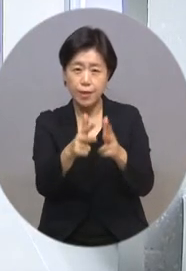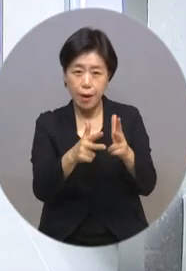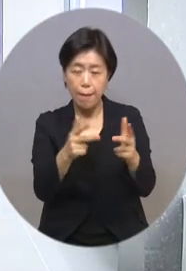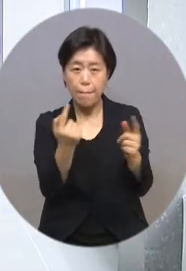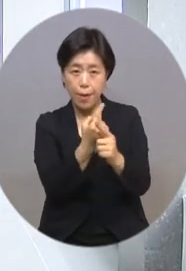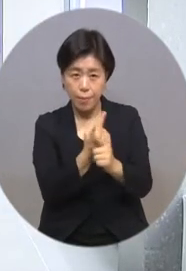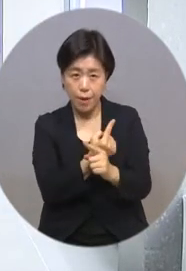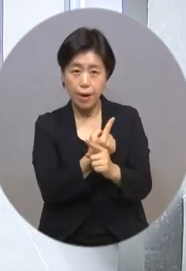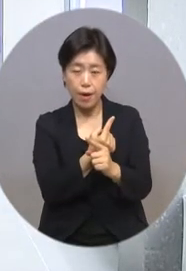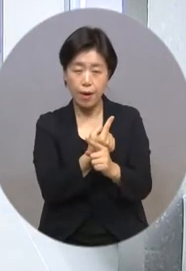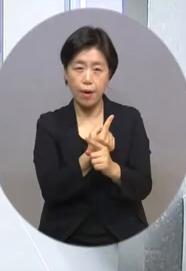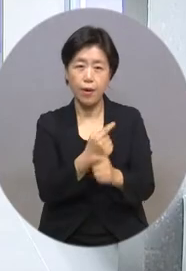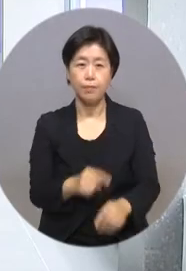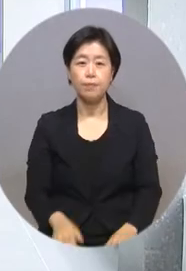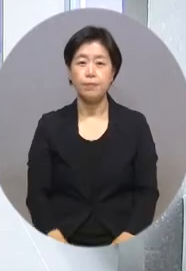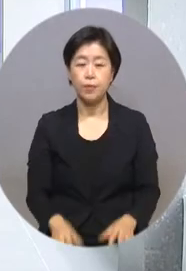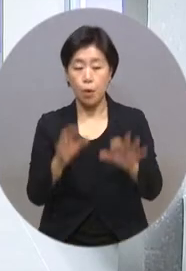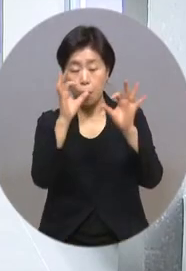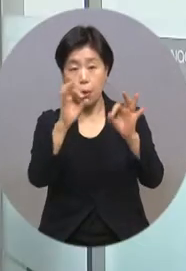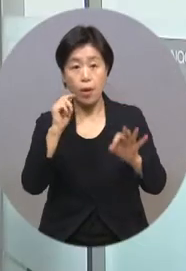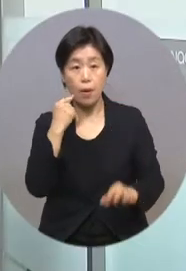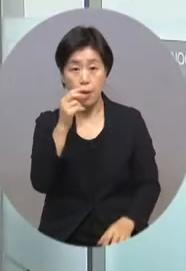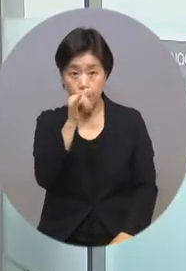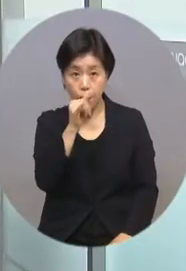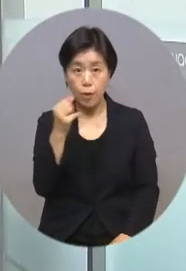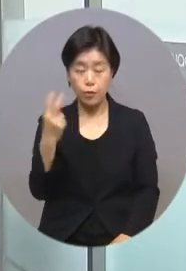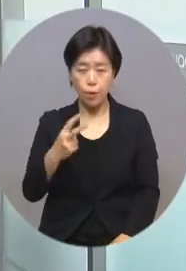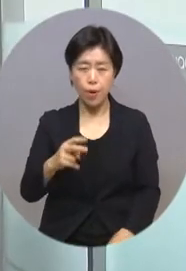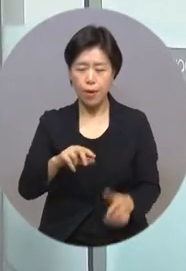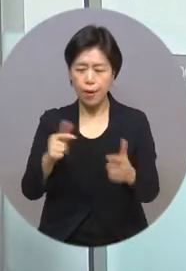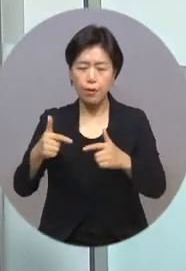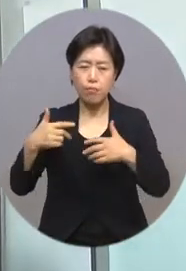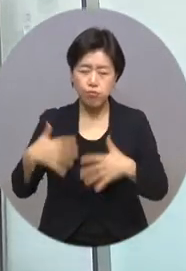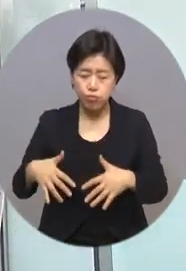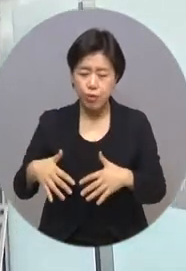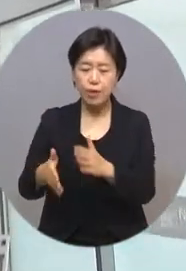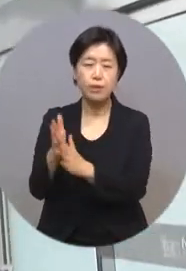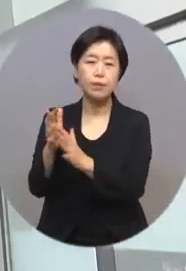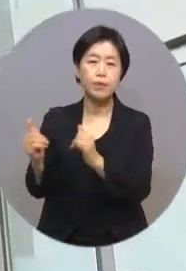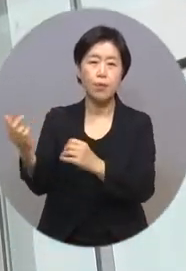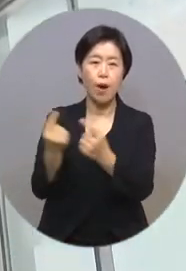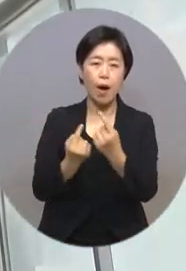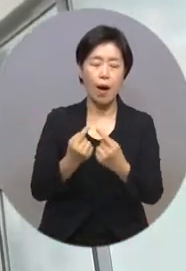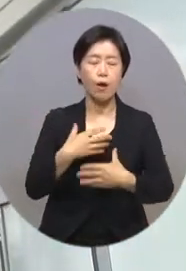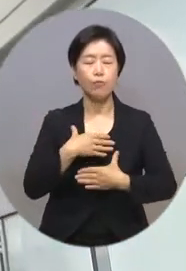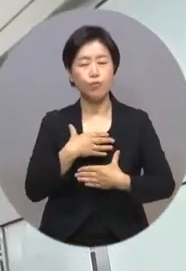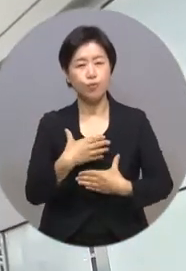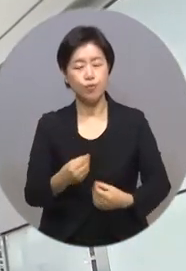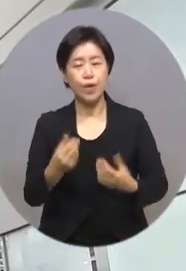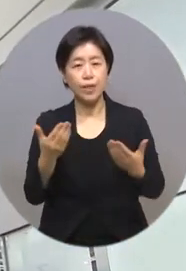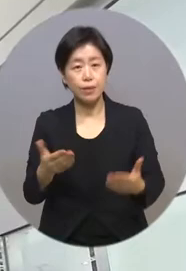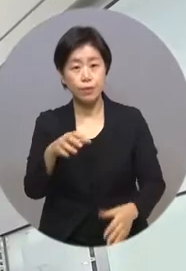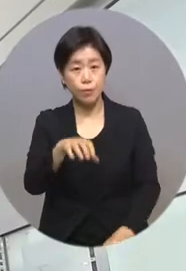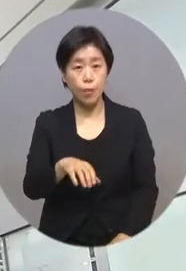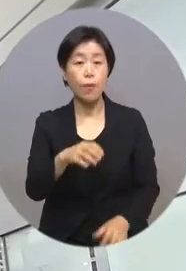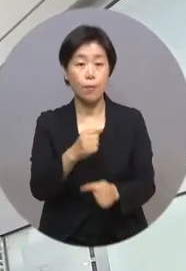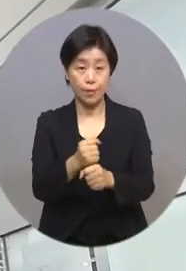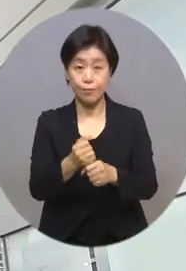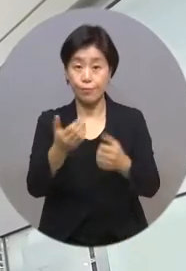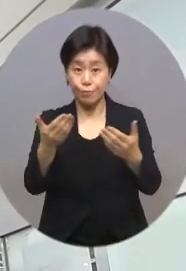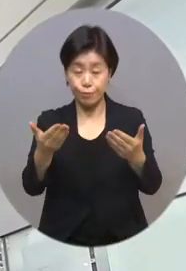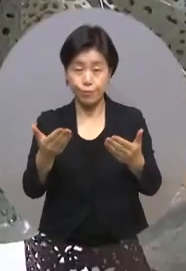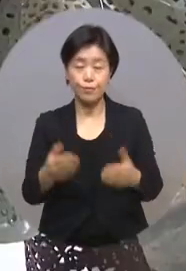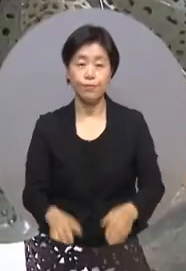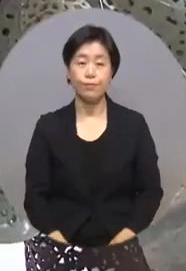미관에 기여하고 코로나19로 지친 시민들의 일상이 경관 개선을 통해 좀 더 풍요롭고 안전하게 변화할 수 있길